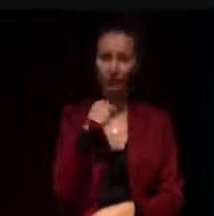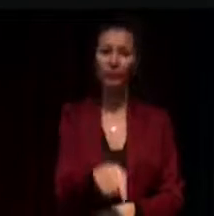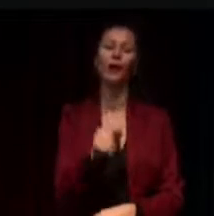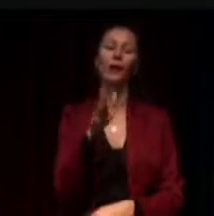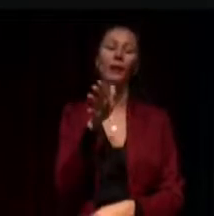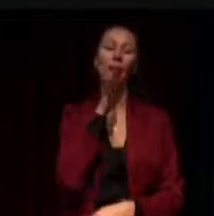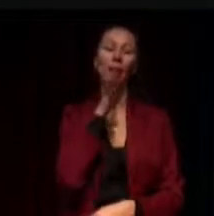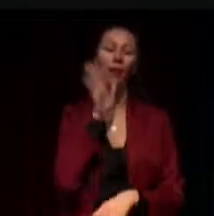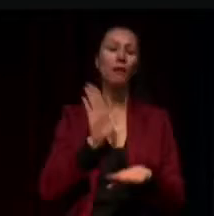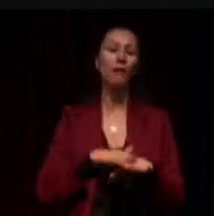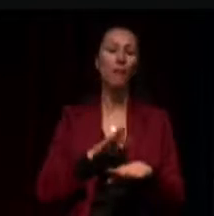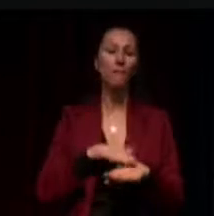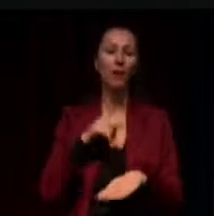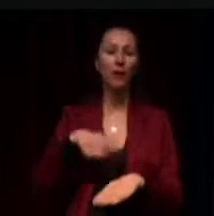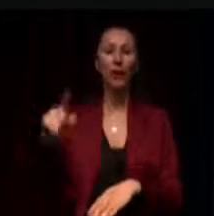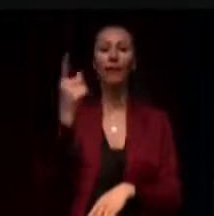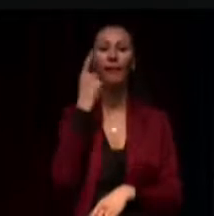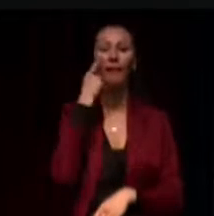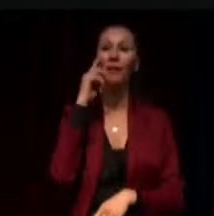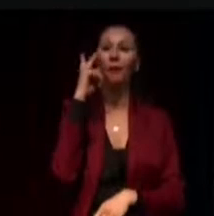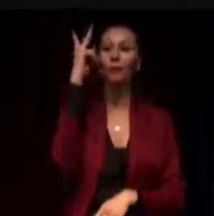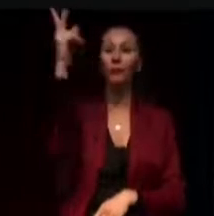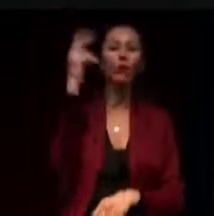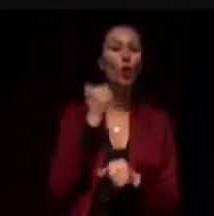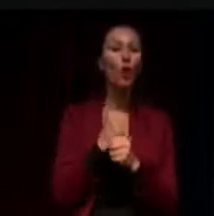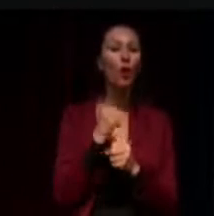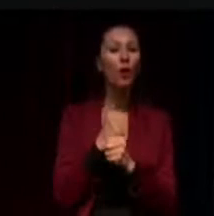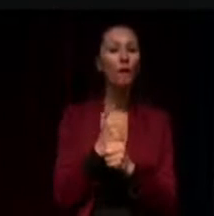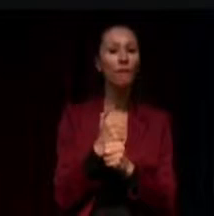bellidir. Devlet üzerine düşeni